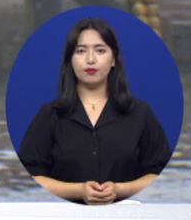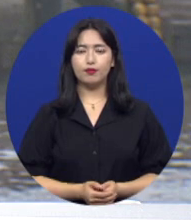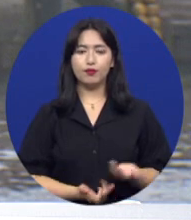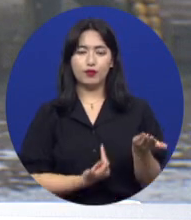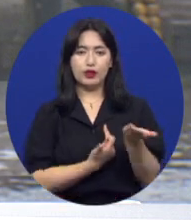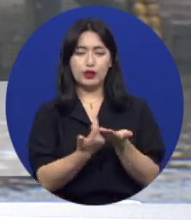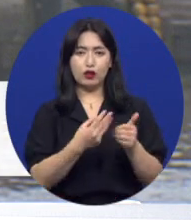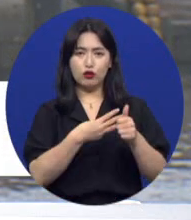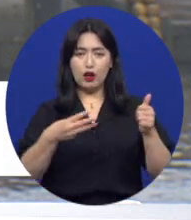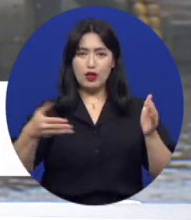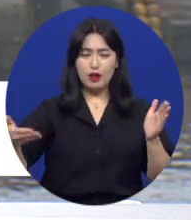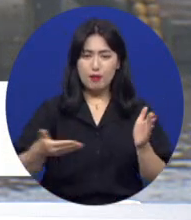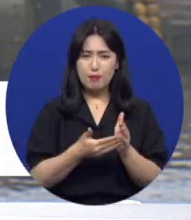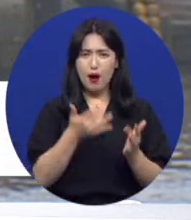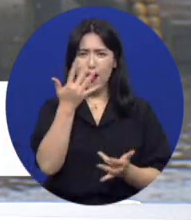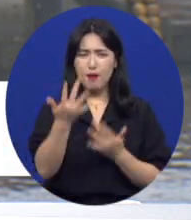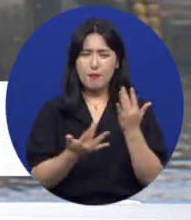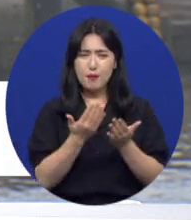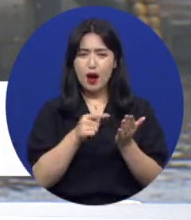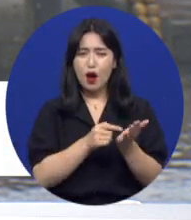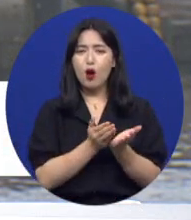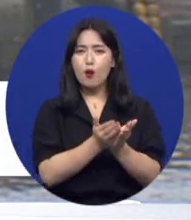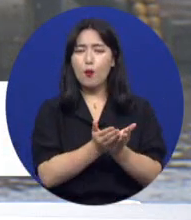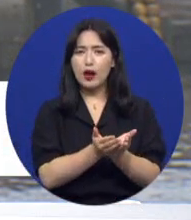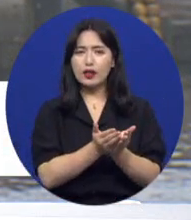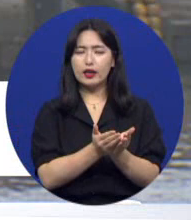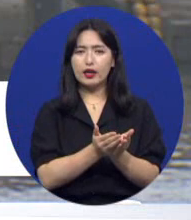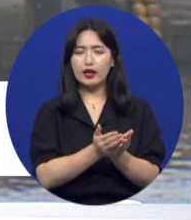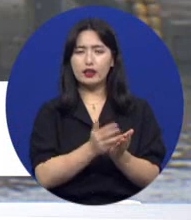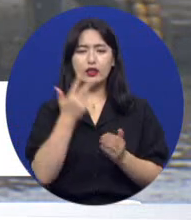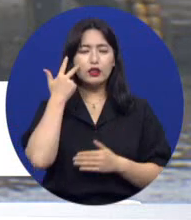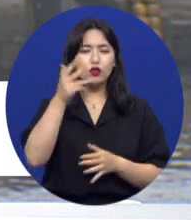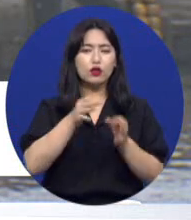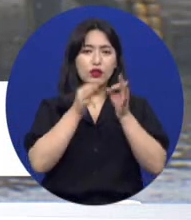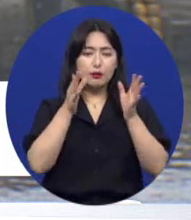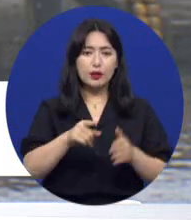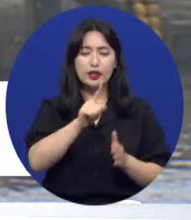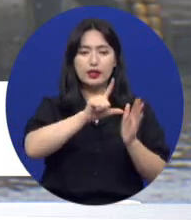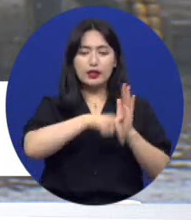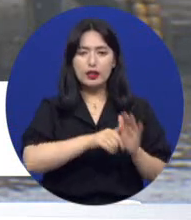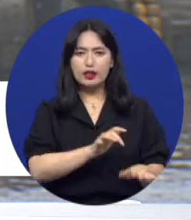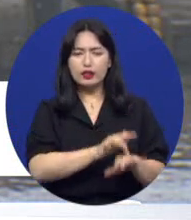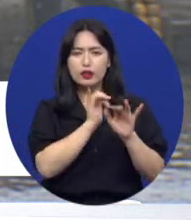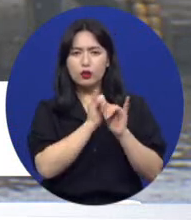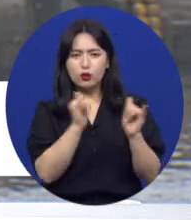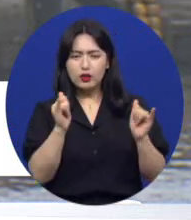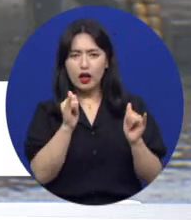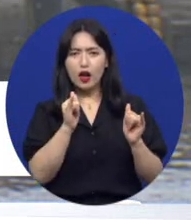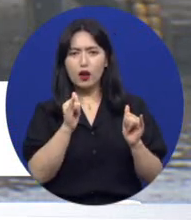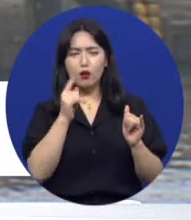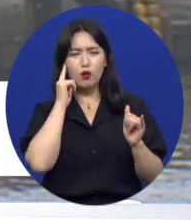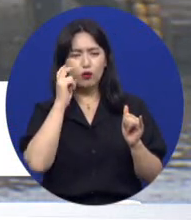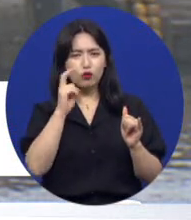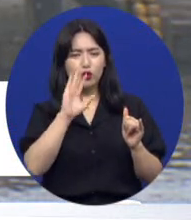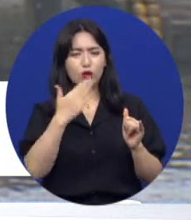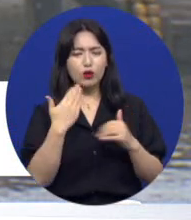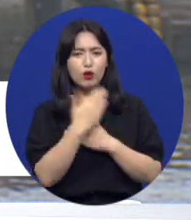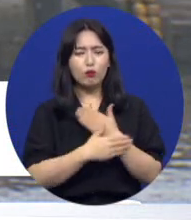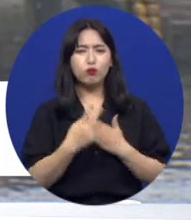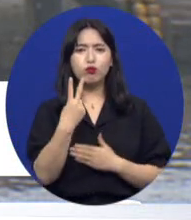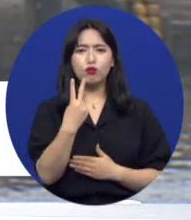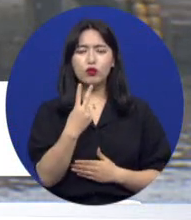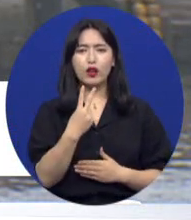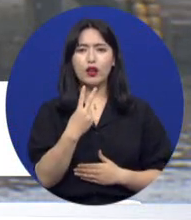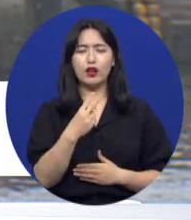제주 한림항 어선에서 화재가 발생한 지 일주일 만에 당시의 실종자 로 추정되는 시신 2구가 모두 수속